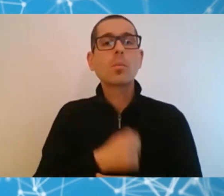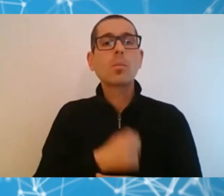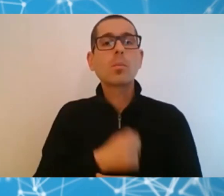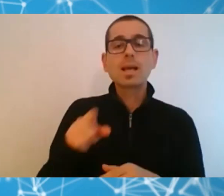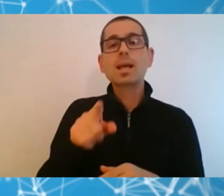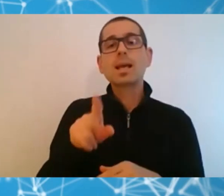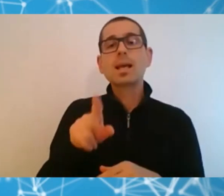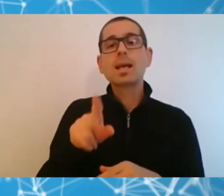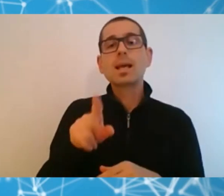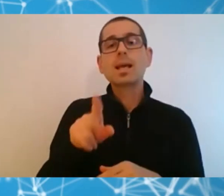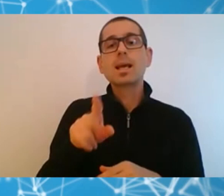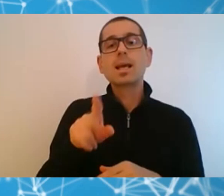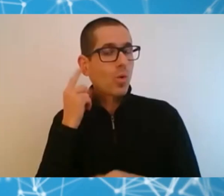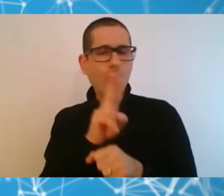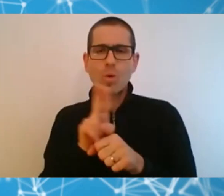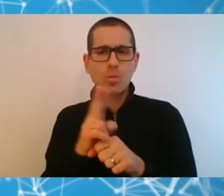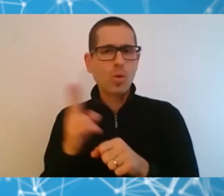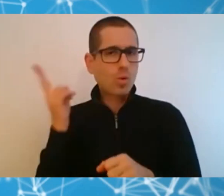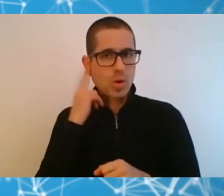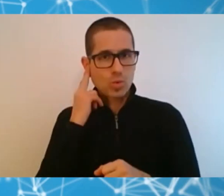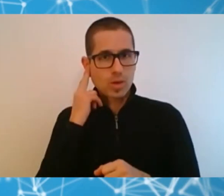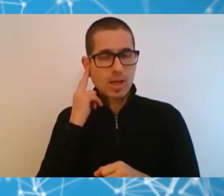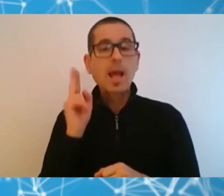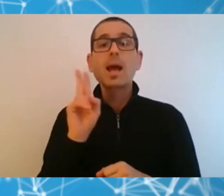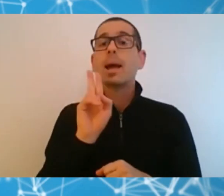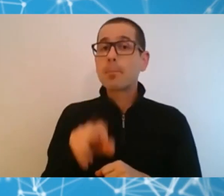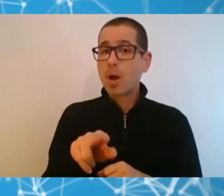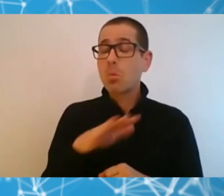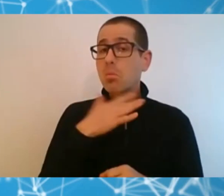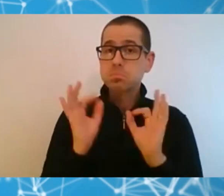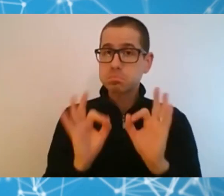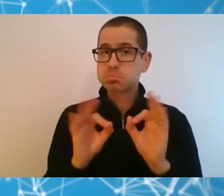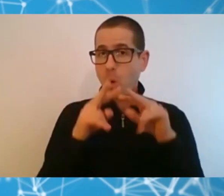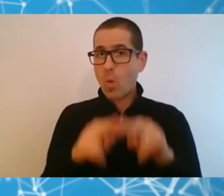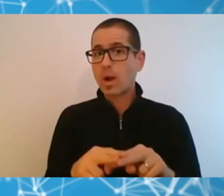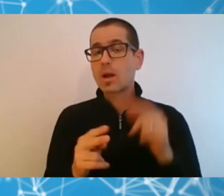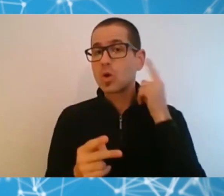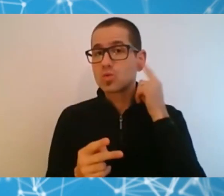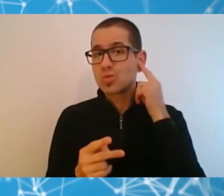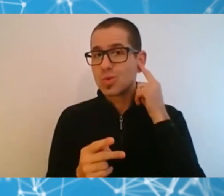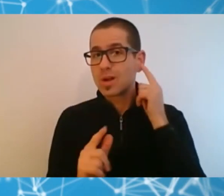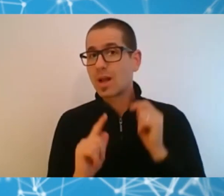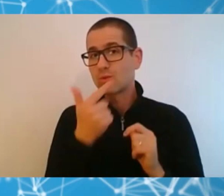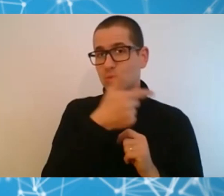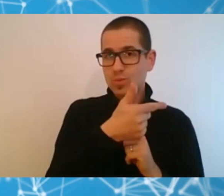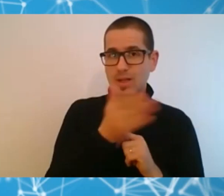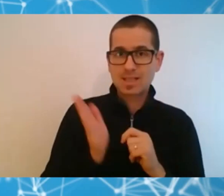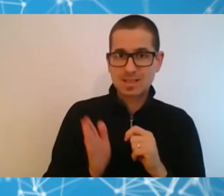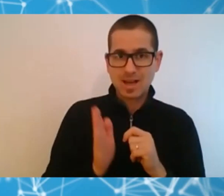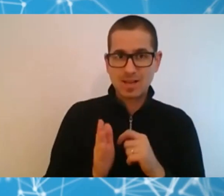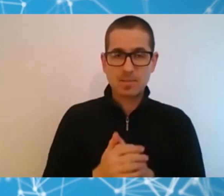uho povsem gluhi, imajo pa dokaj dobro ohranjen sluh na kontralateralni, se pravi na drugi